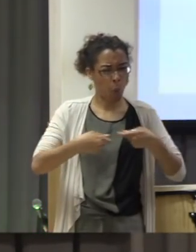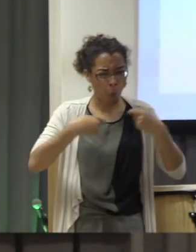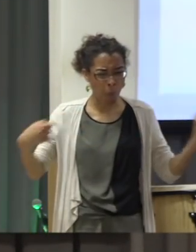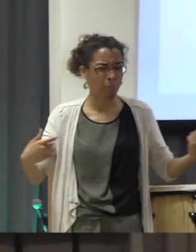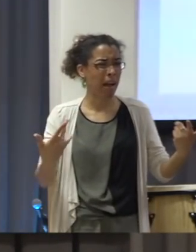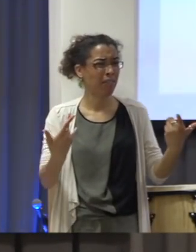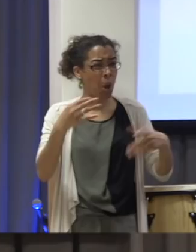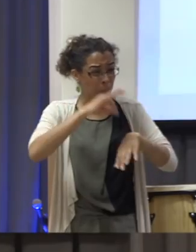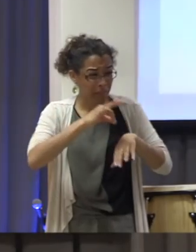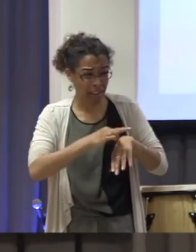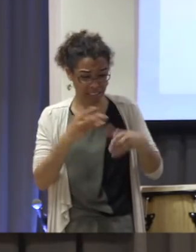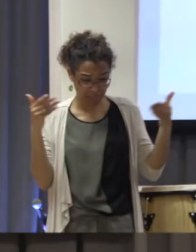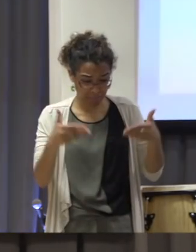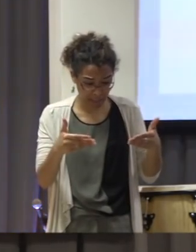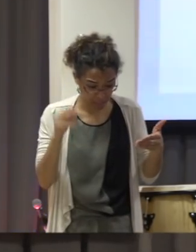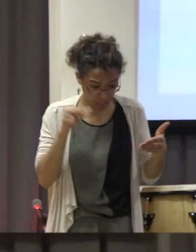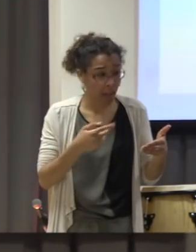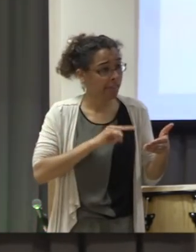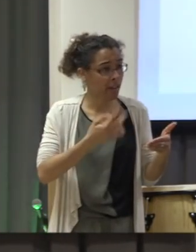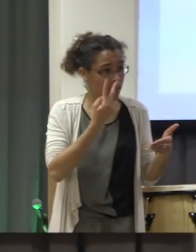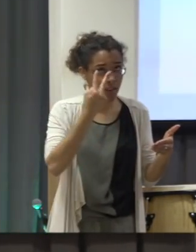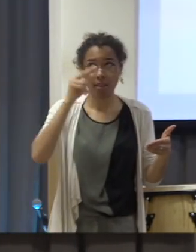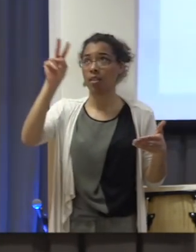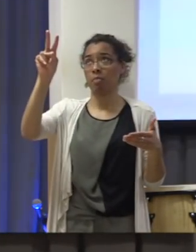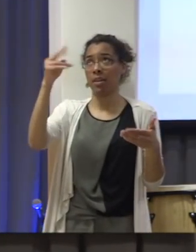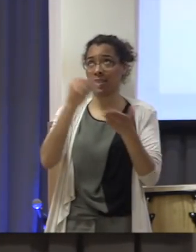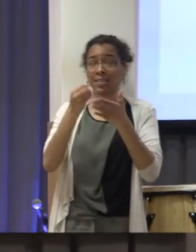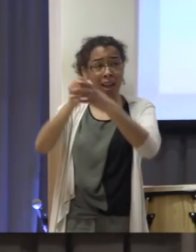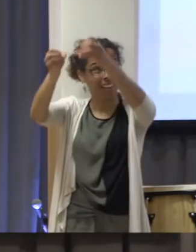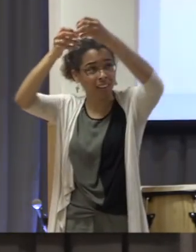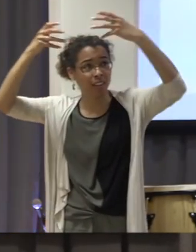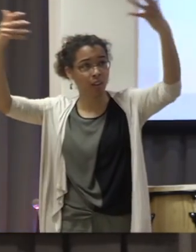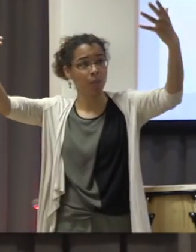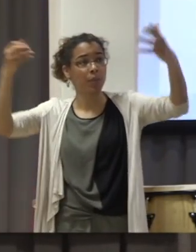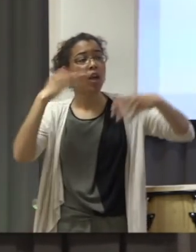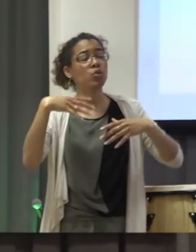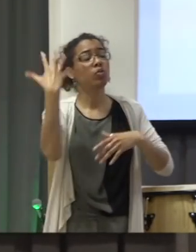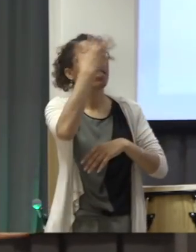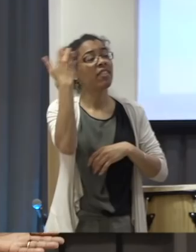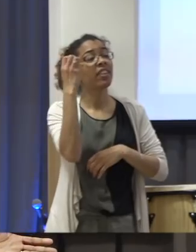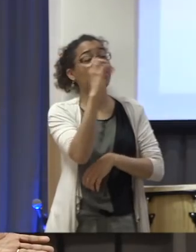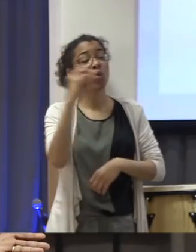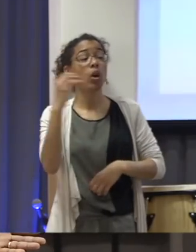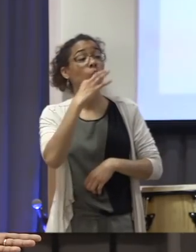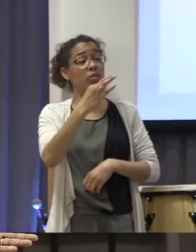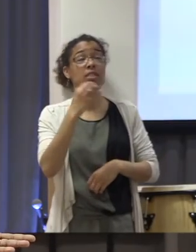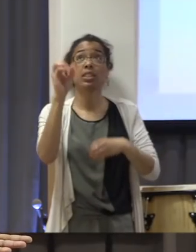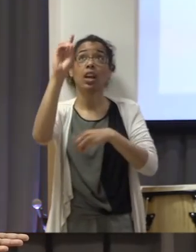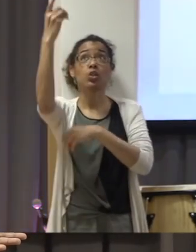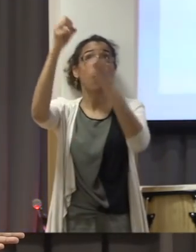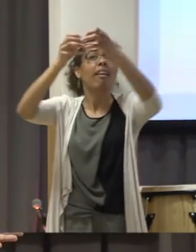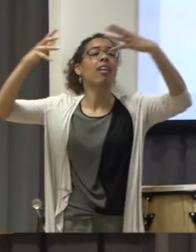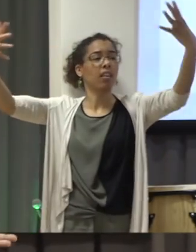la grandeur de notre Dieu. En Afrique, ceux qui sont de l'Afrique de l'Ouest, on a toute tendance à dire Dieu est grand. N'est-ce